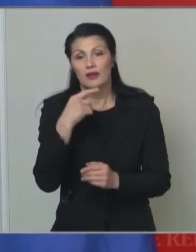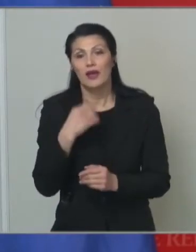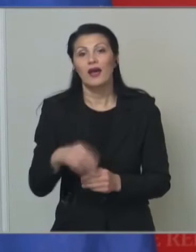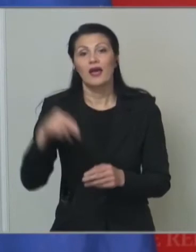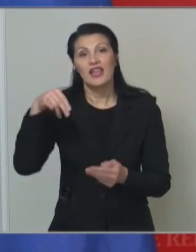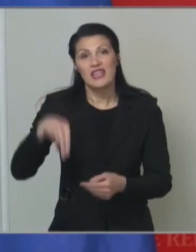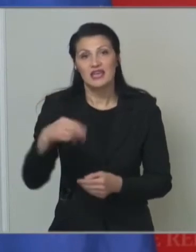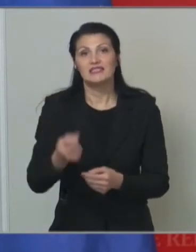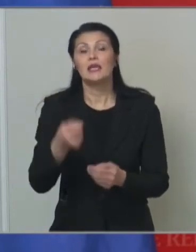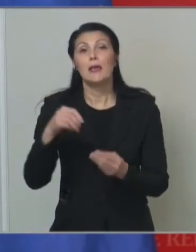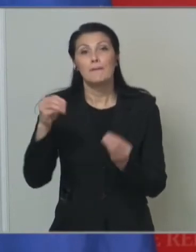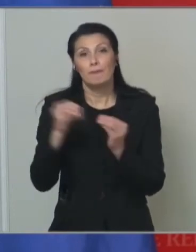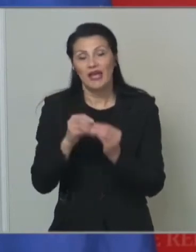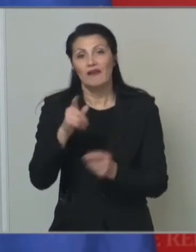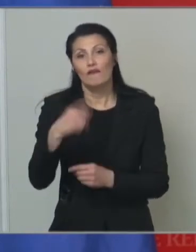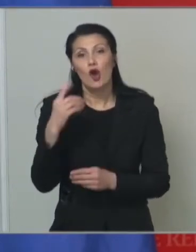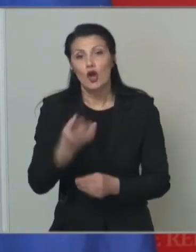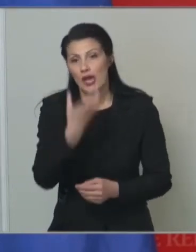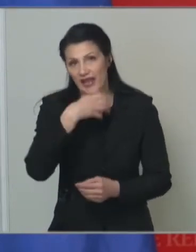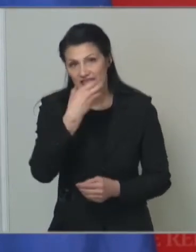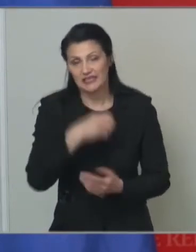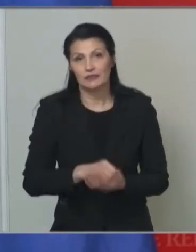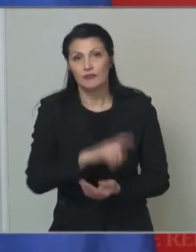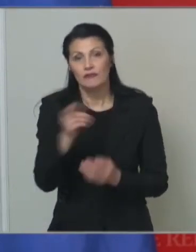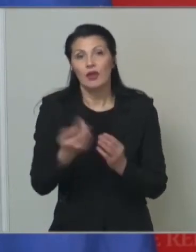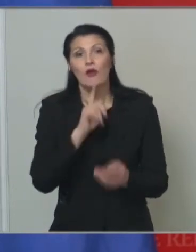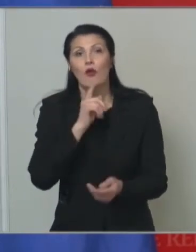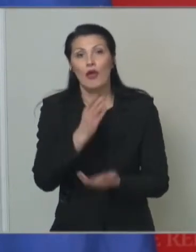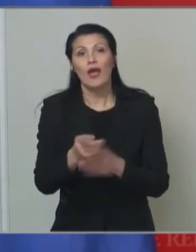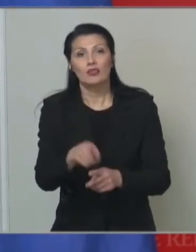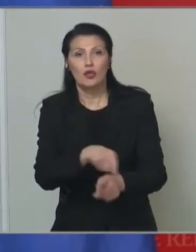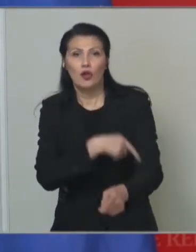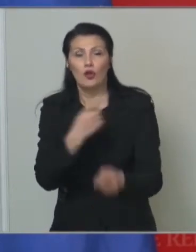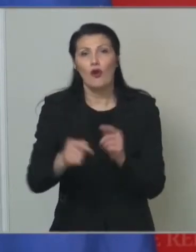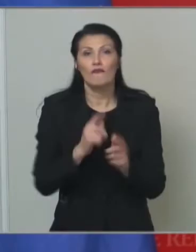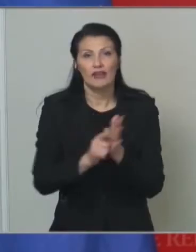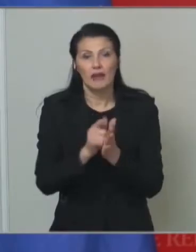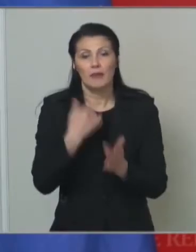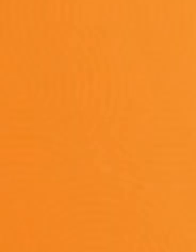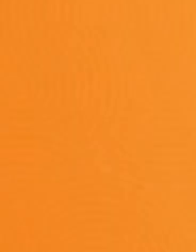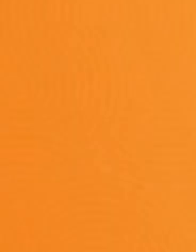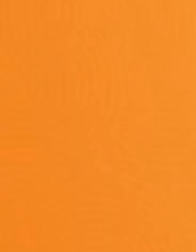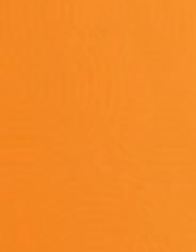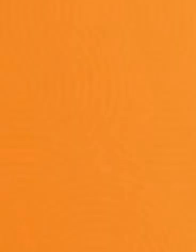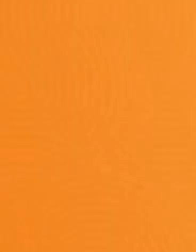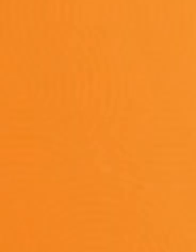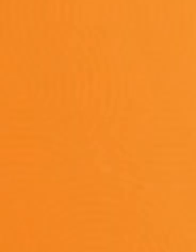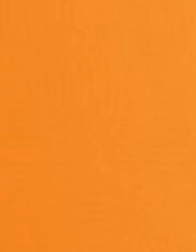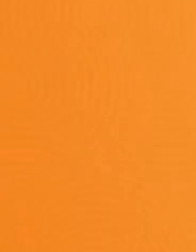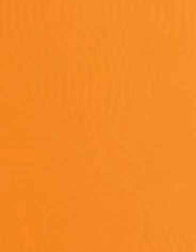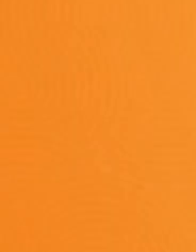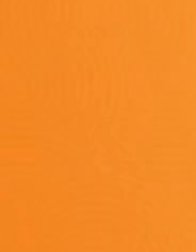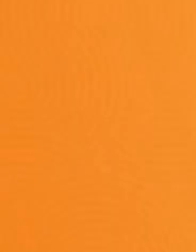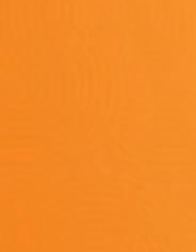во Ресен, која што веќе долго време е и Центар за култура. Министерката додаде и